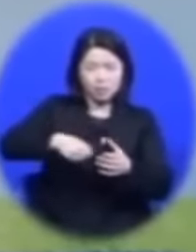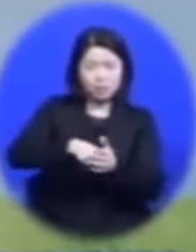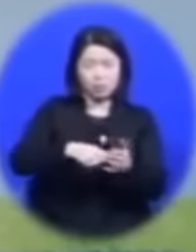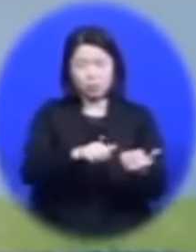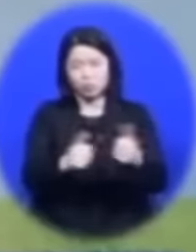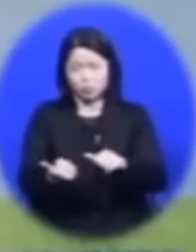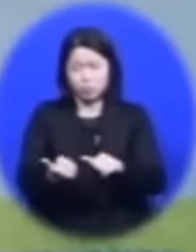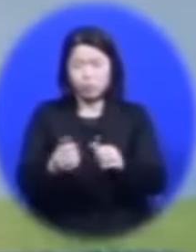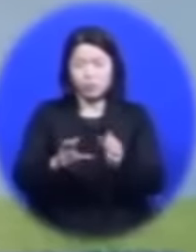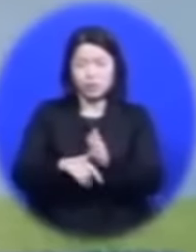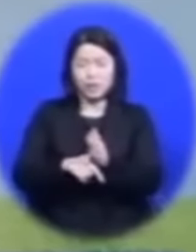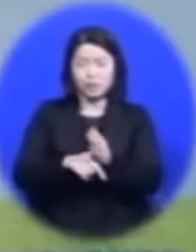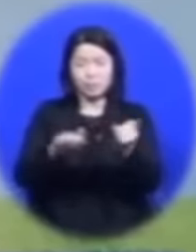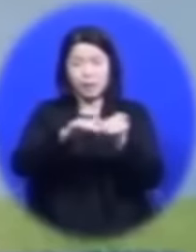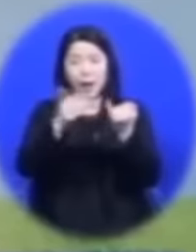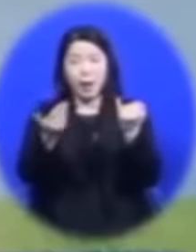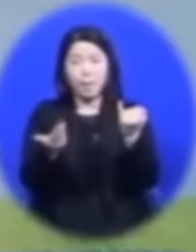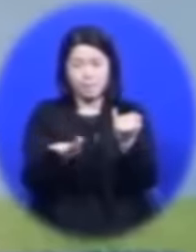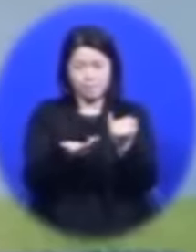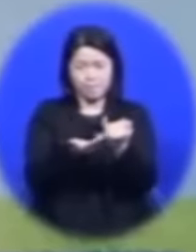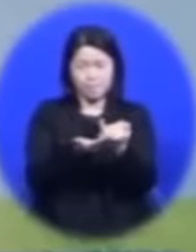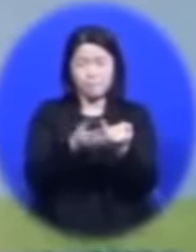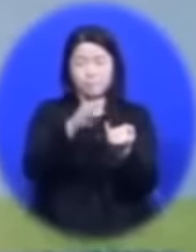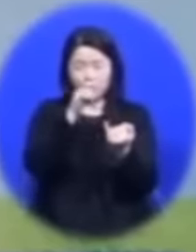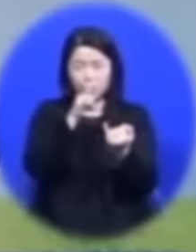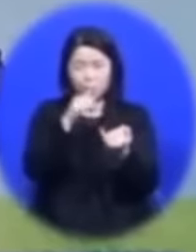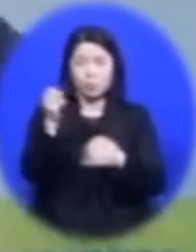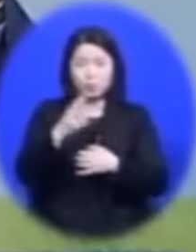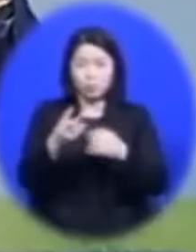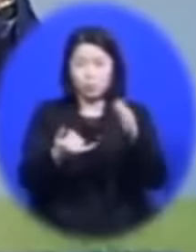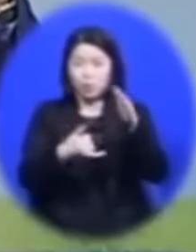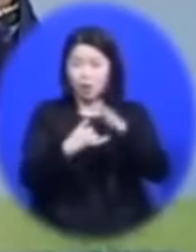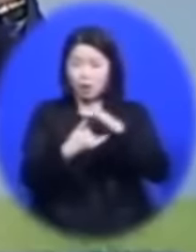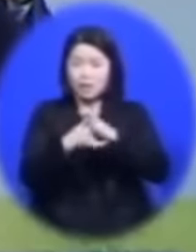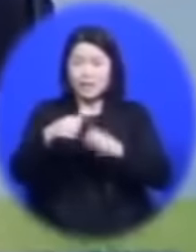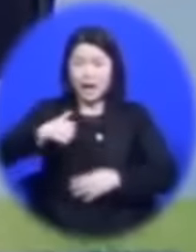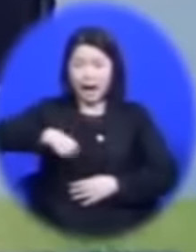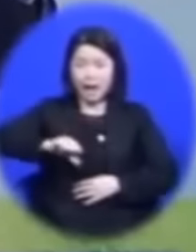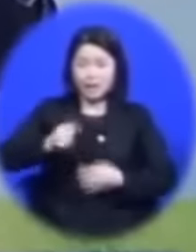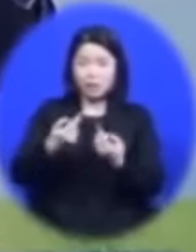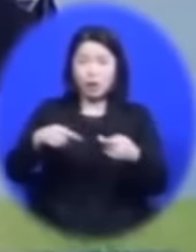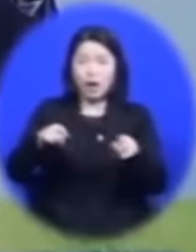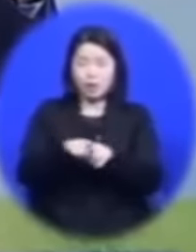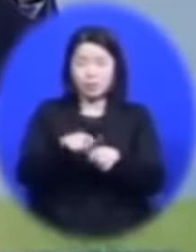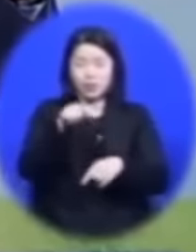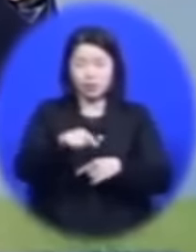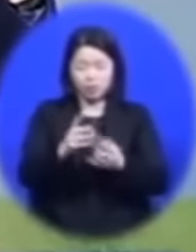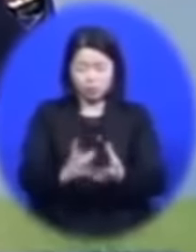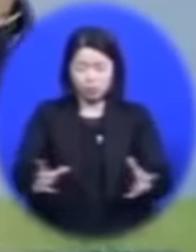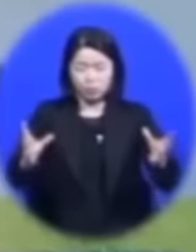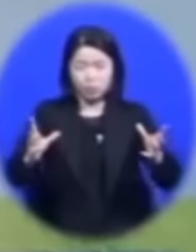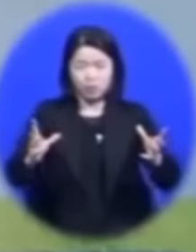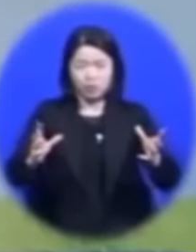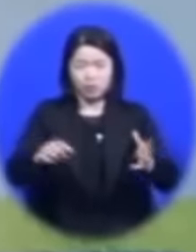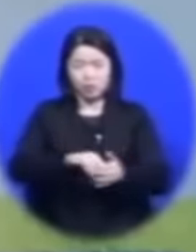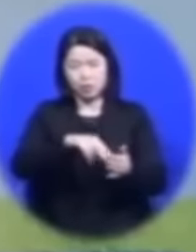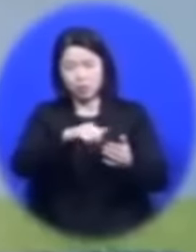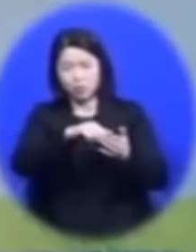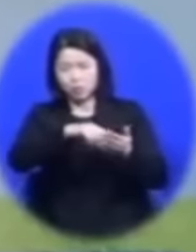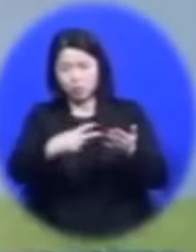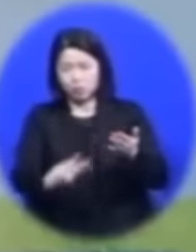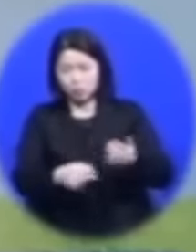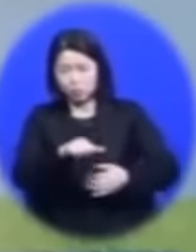안고 또 만삭인 상태에서 하나님 내 영혼을 부탁합니다 그렇게